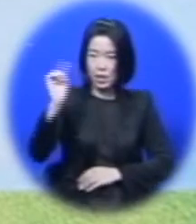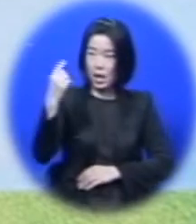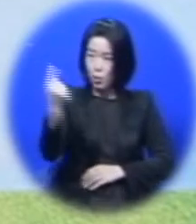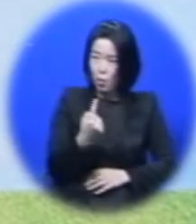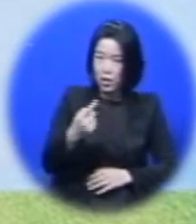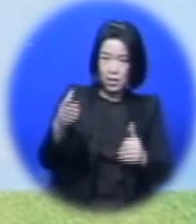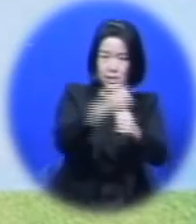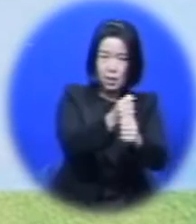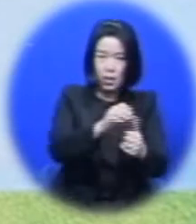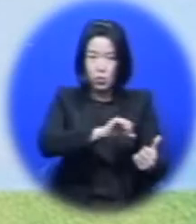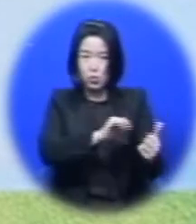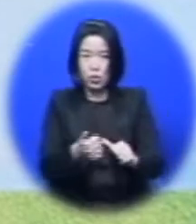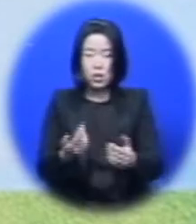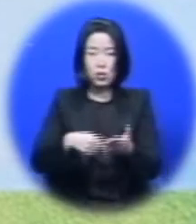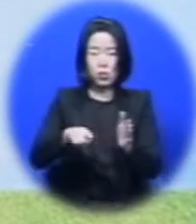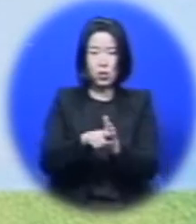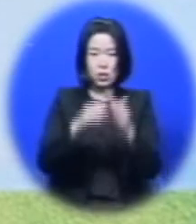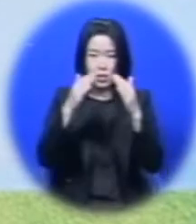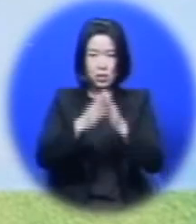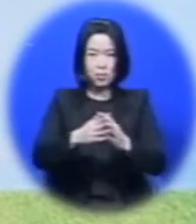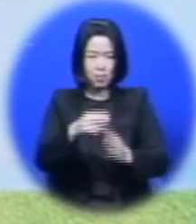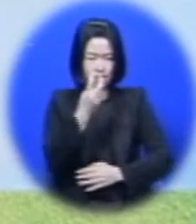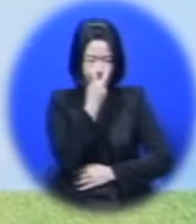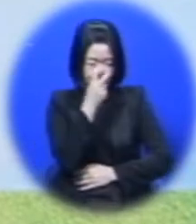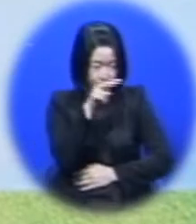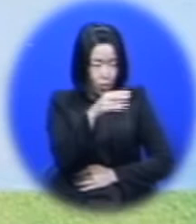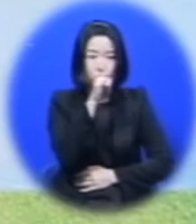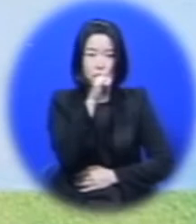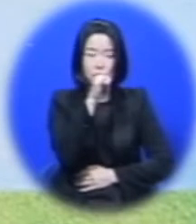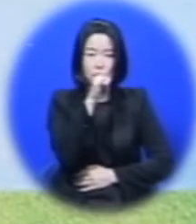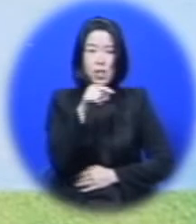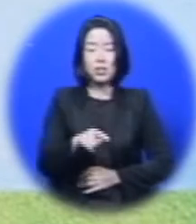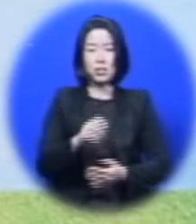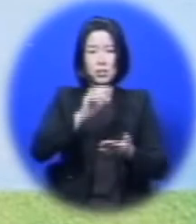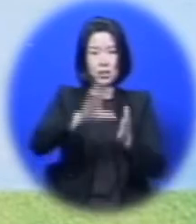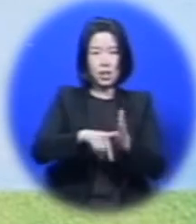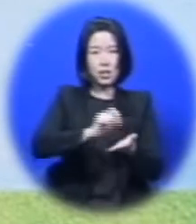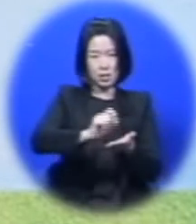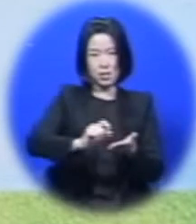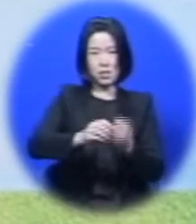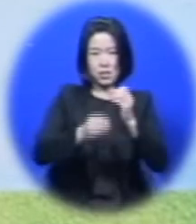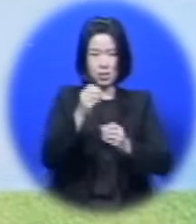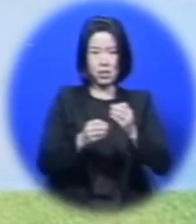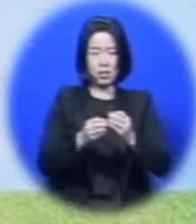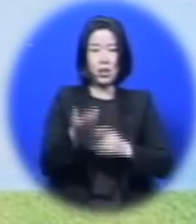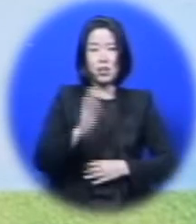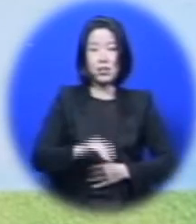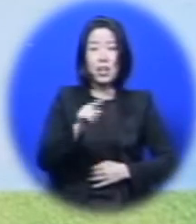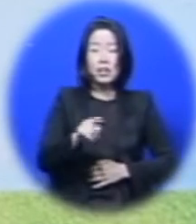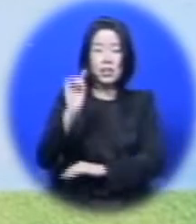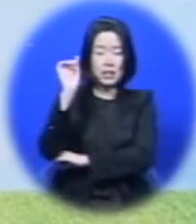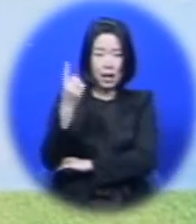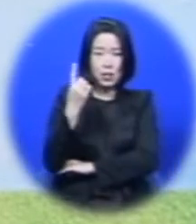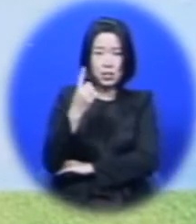죽이려고 다윗의 집을 지키고 있는 그런 형편에 쓴 시입니다. 그런데 다윗은 그 사울과